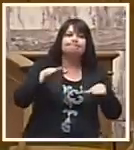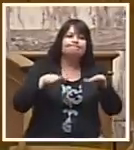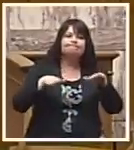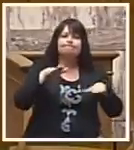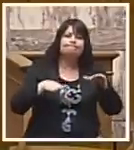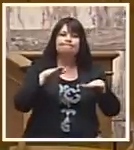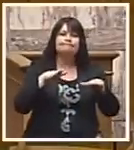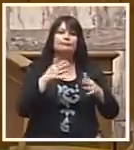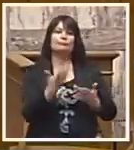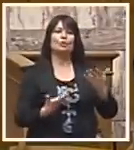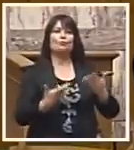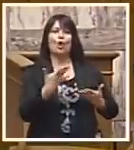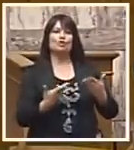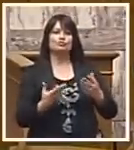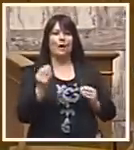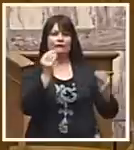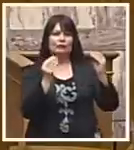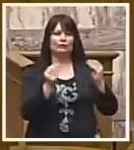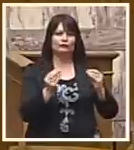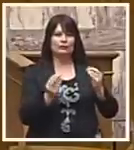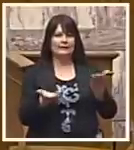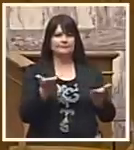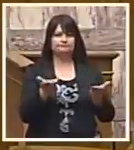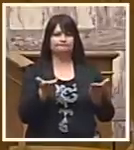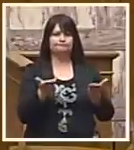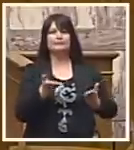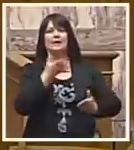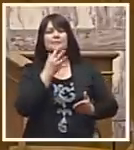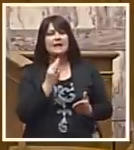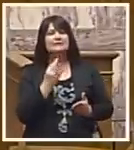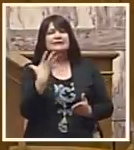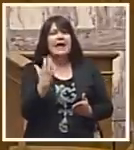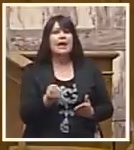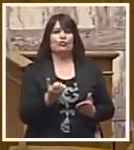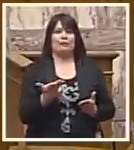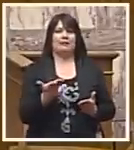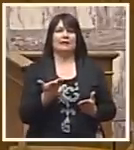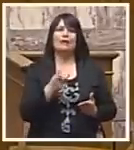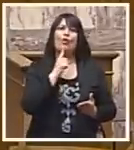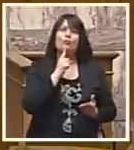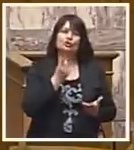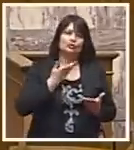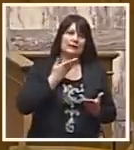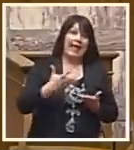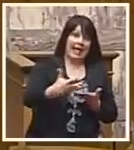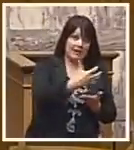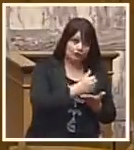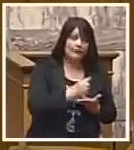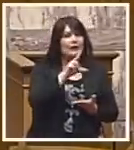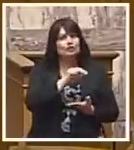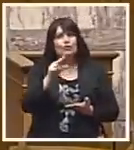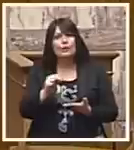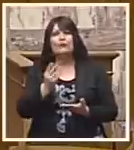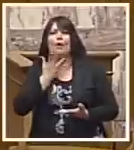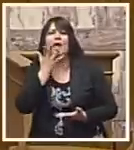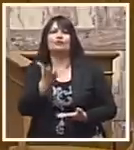ισοσκελισμένο προϋπολογισμό, πλην τόκων δηλαδή, σε πρωτογενές πλεώνασμα από του χρόνου, το 2012.